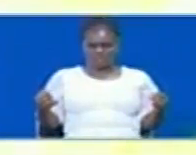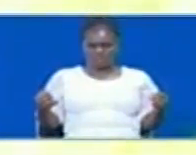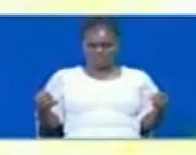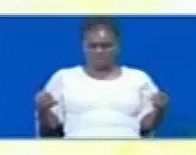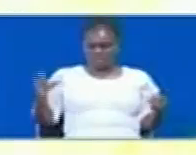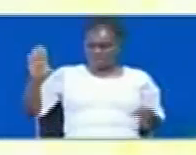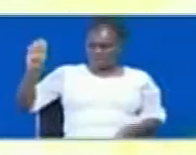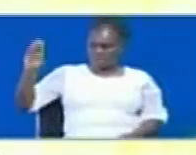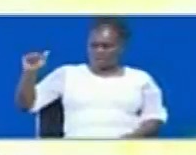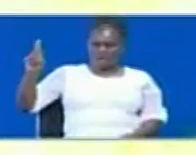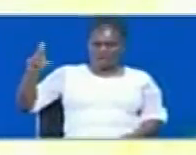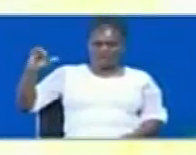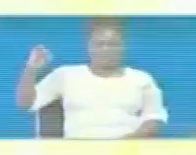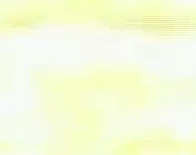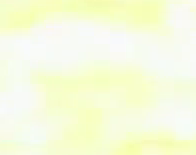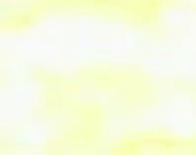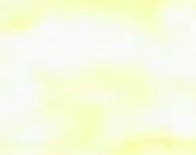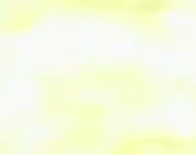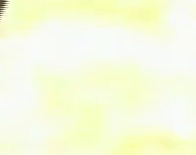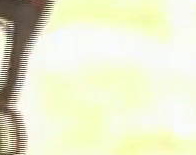kaunti ya Baringo.